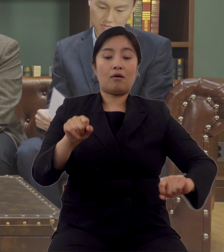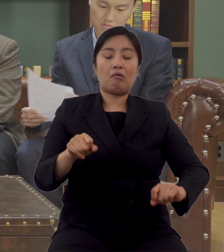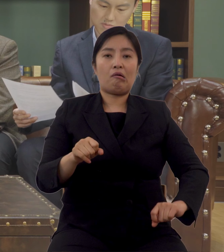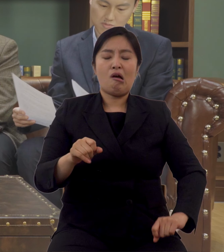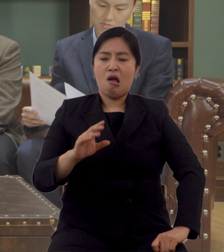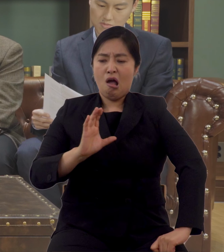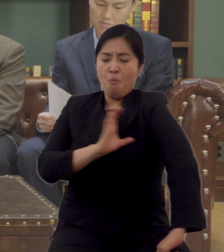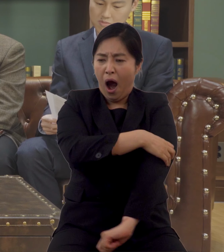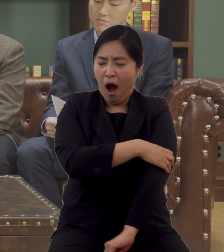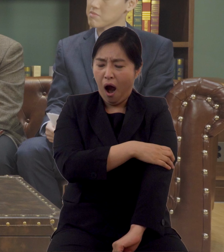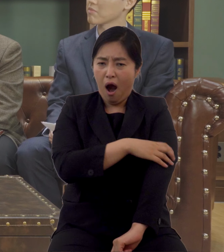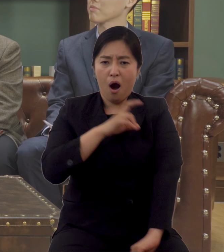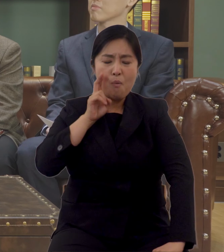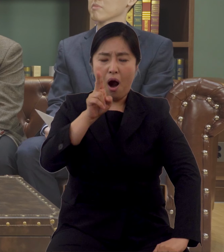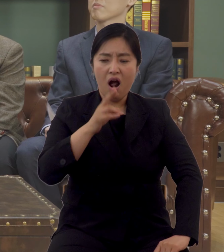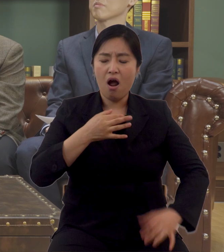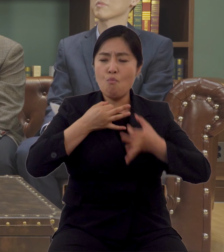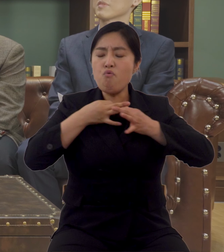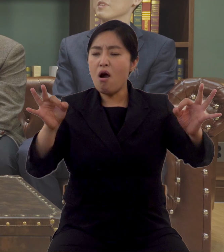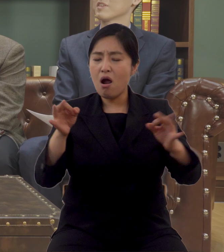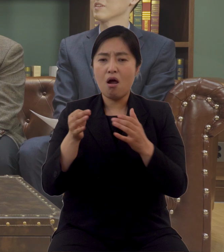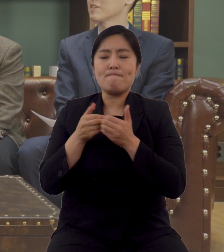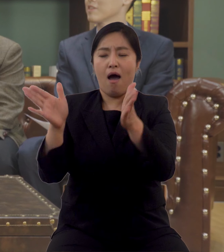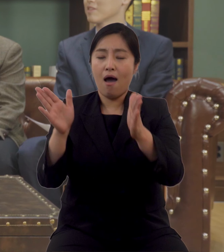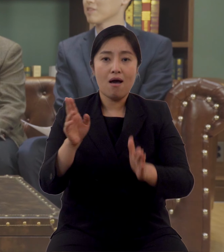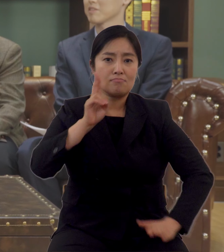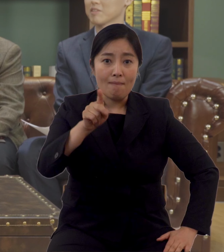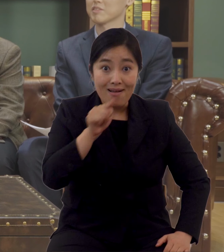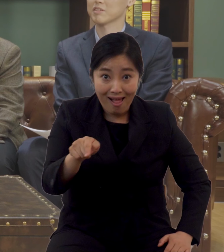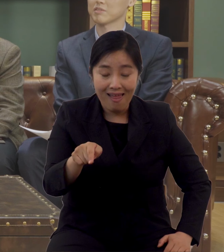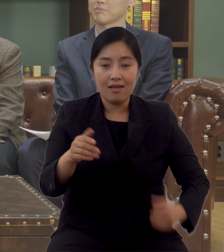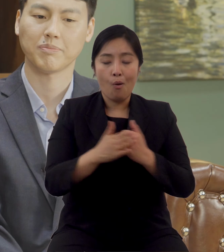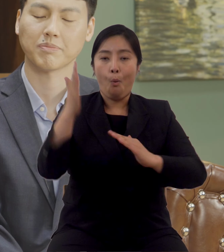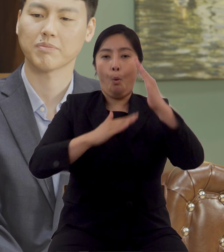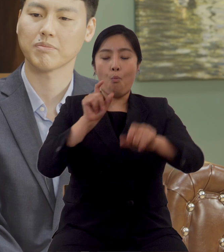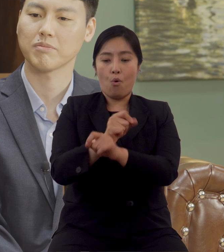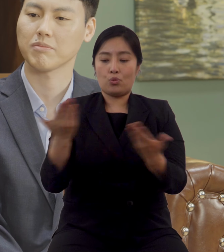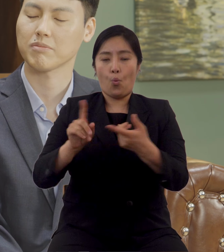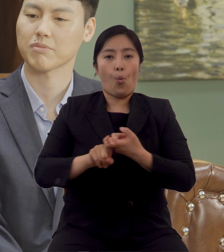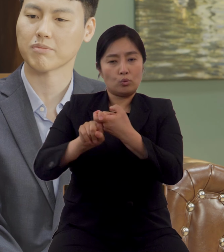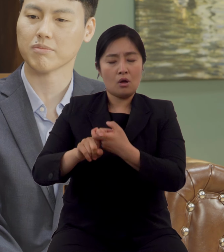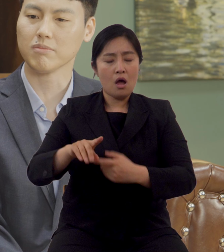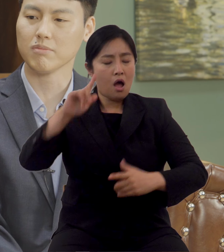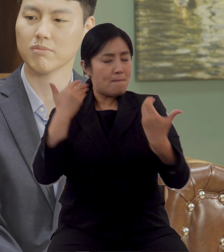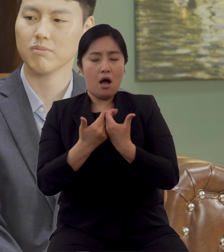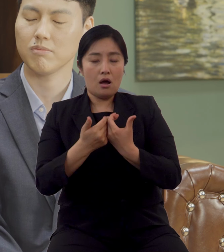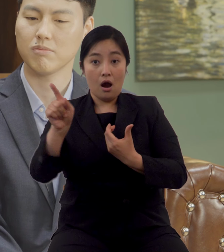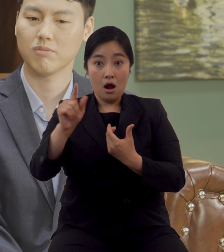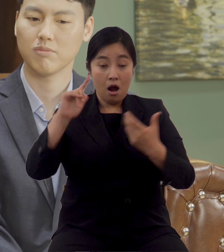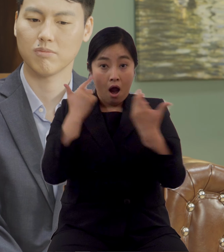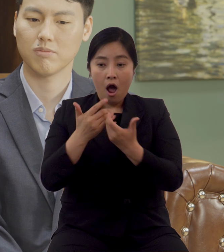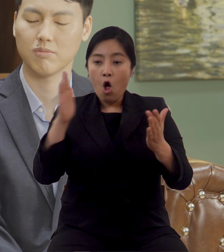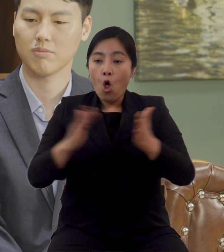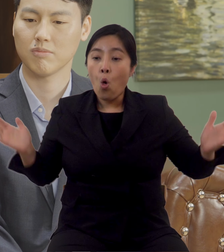의원의 태도가 굉장히 뭐 고압적이었다, 뭐 이렇게 목소리가 컸다 이런 얘기가 나왔는데 공무원 노조 반발과 그리고